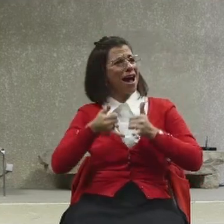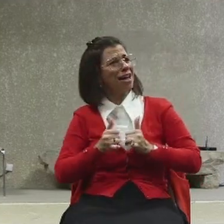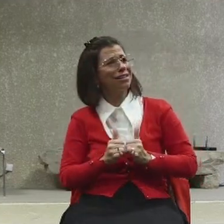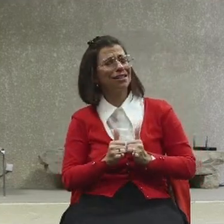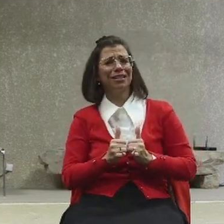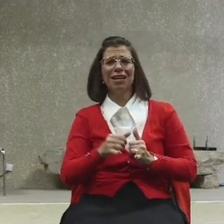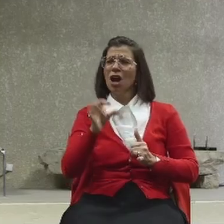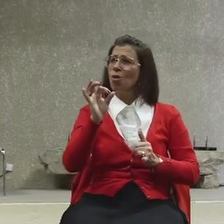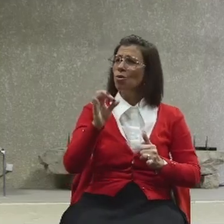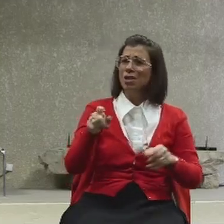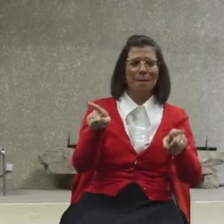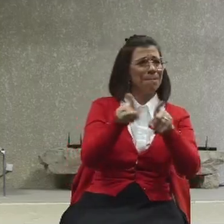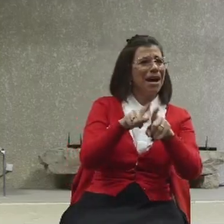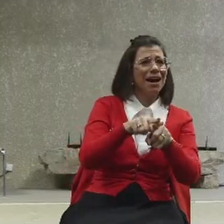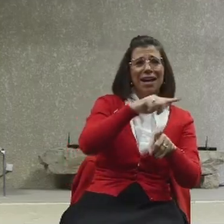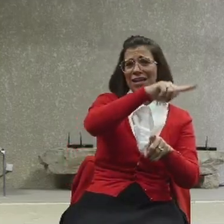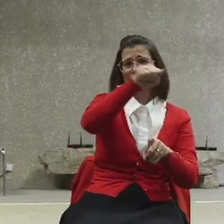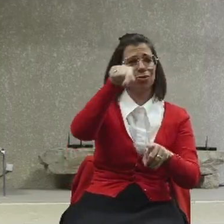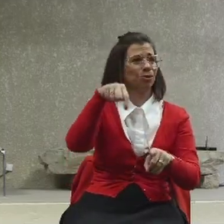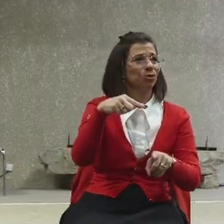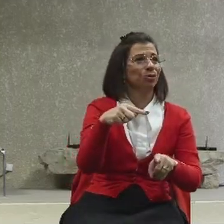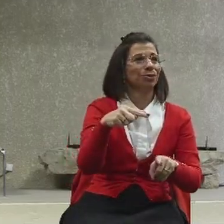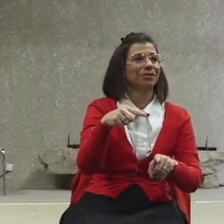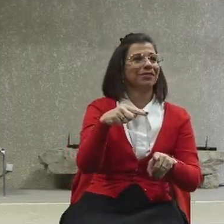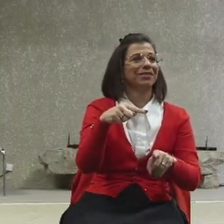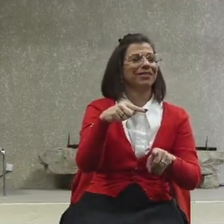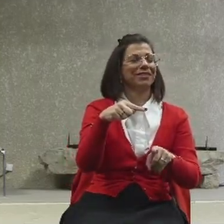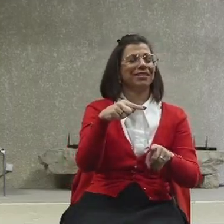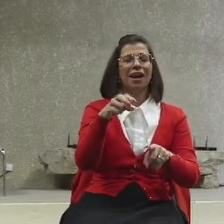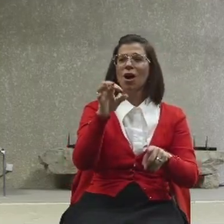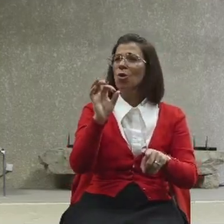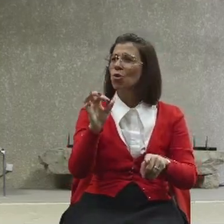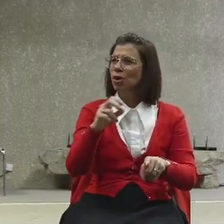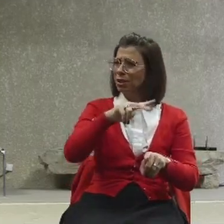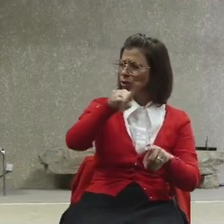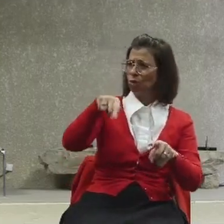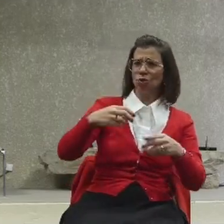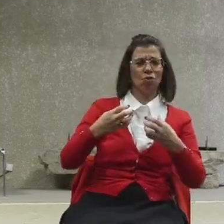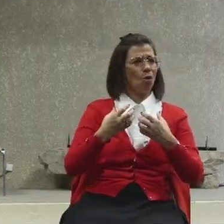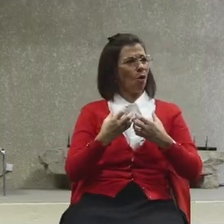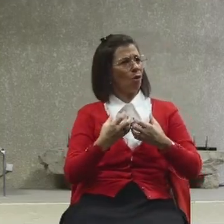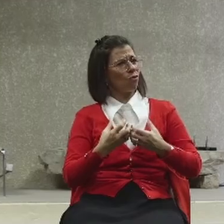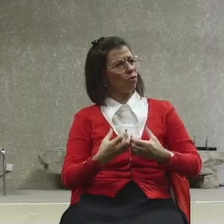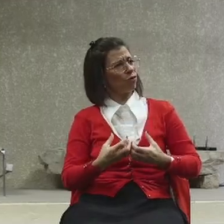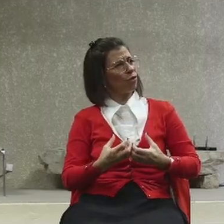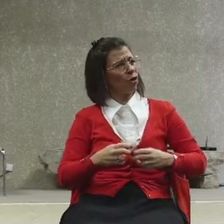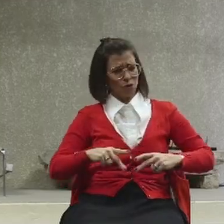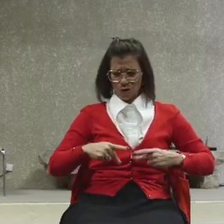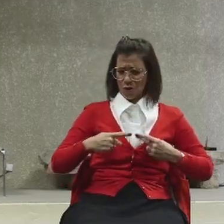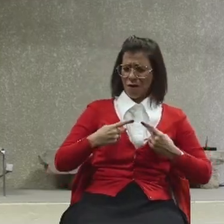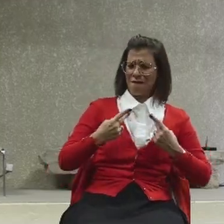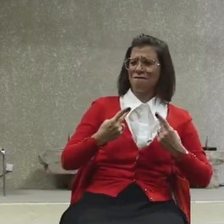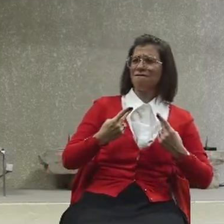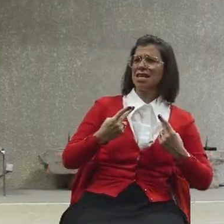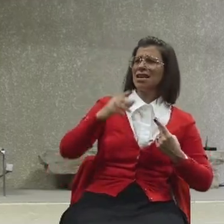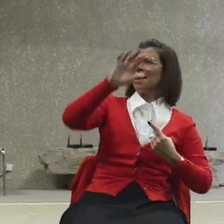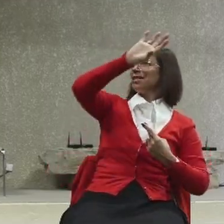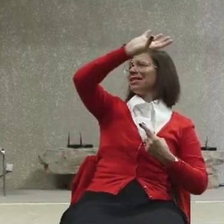sa position de fils de Dieu. Oui, parce que après la croix, il va être